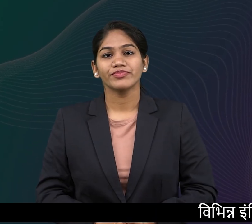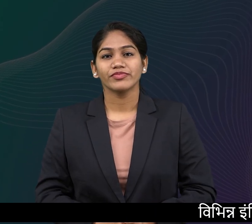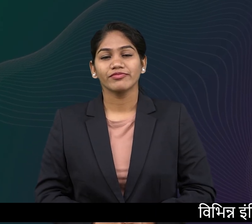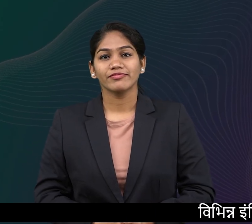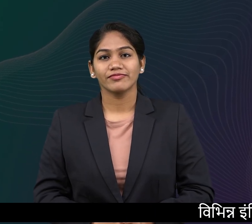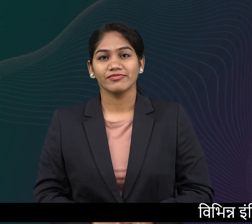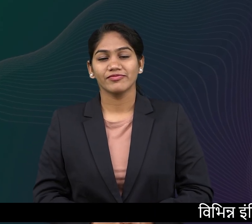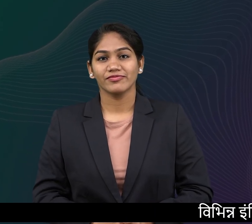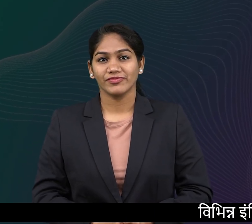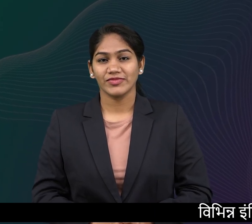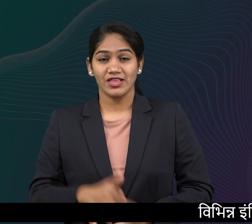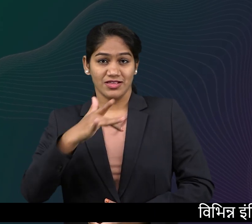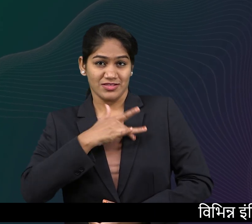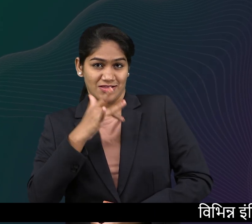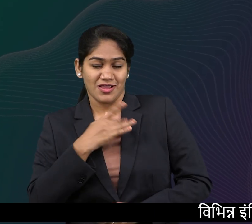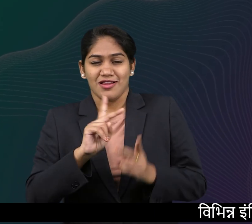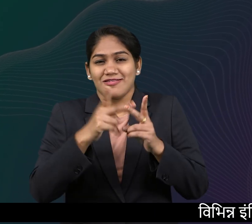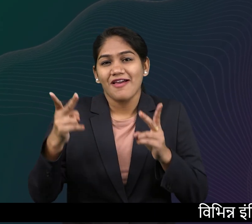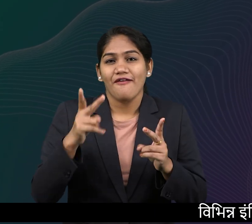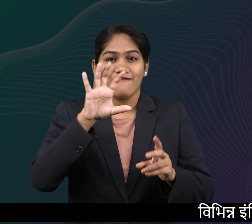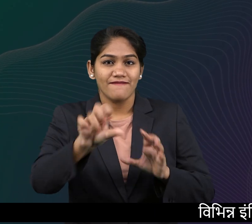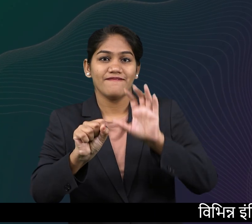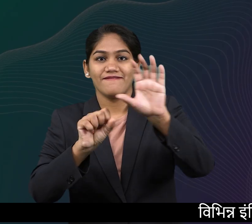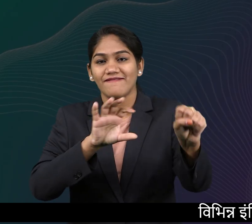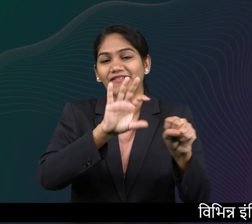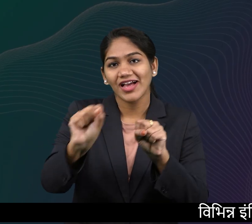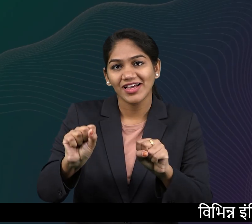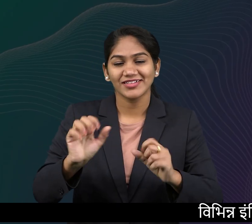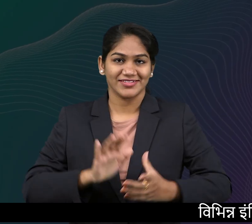विभिन्न इंद्रियों को पहचान पाएंगे,